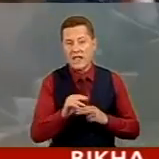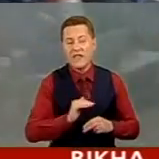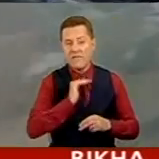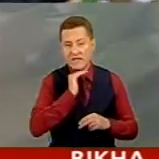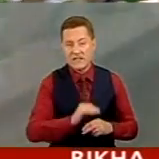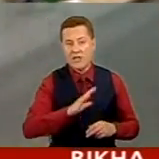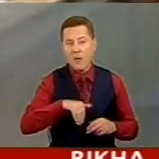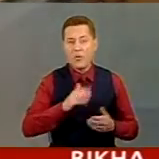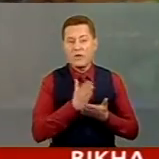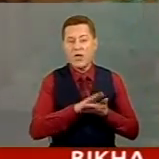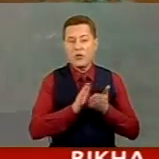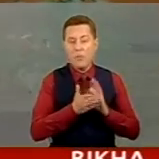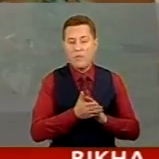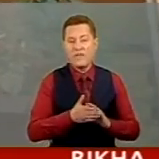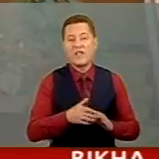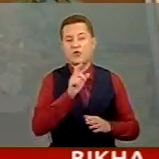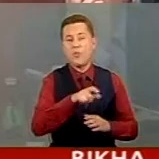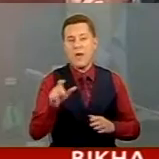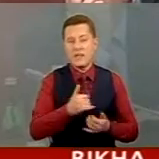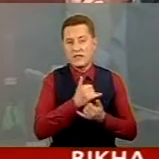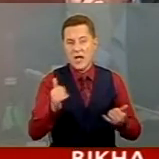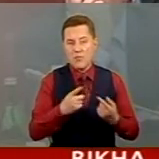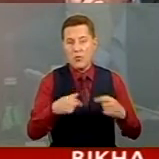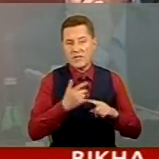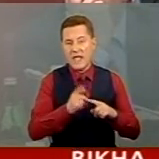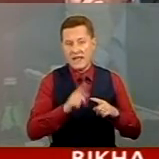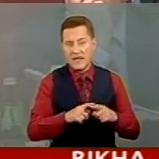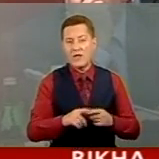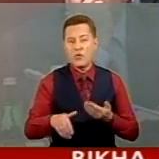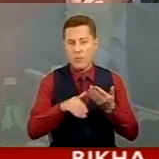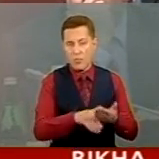потім є домовленість із гуманітарними організаціями, які раптом що вирівняють дефіцит.